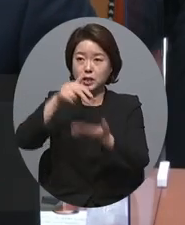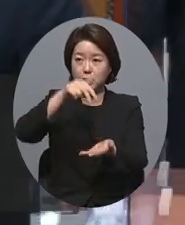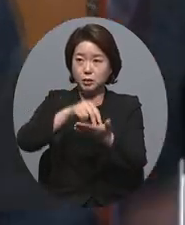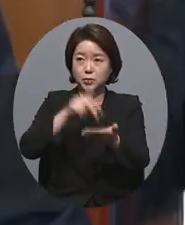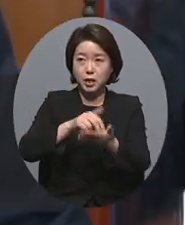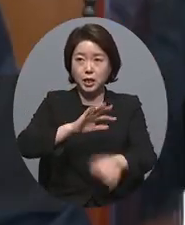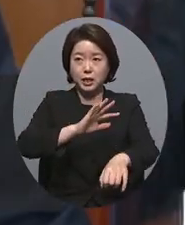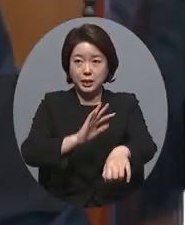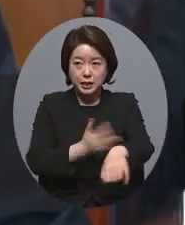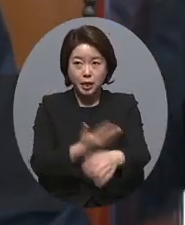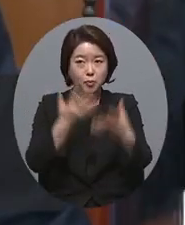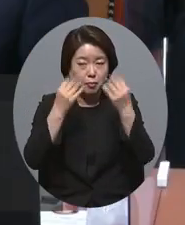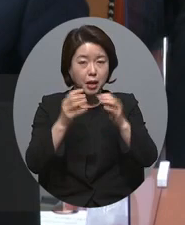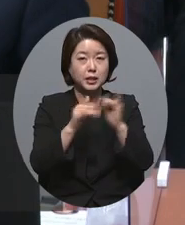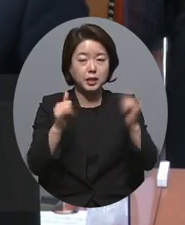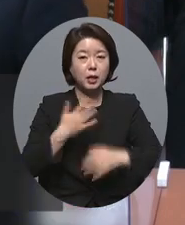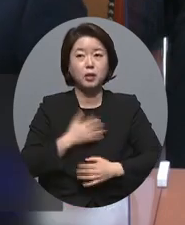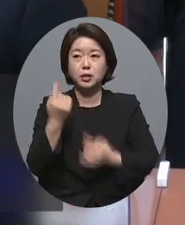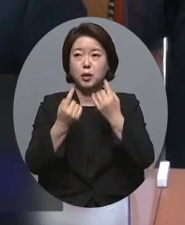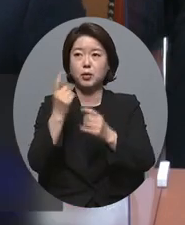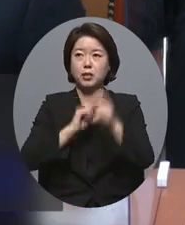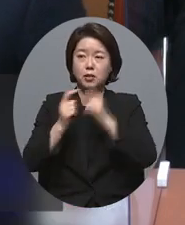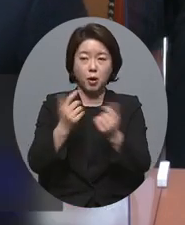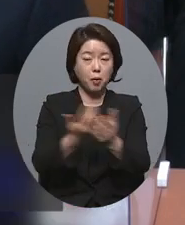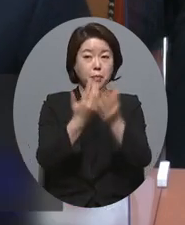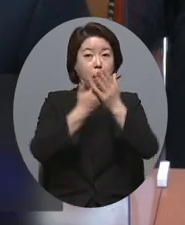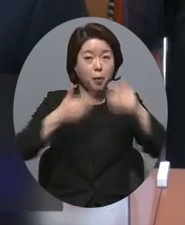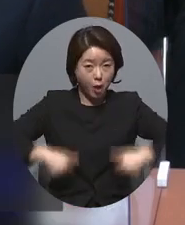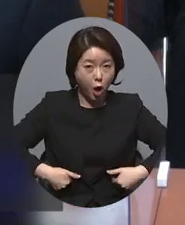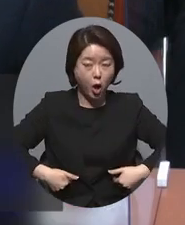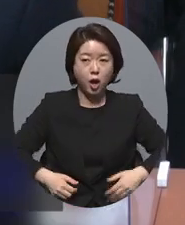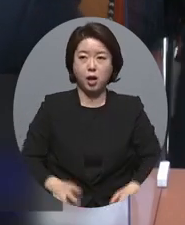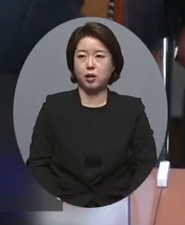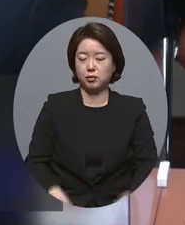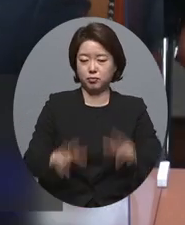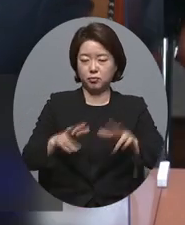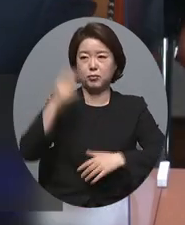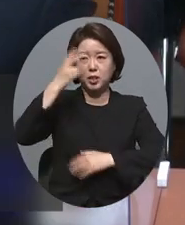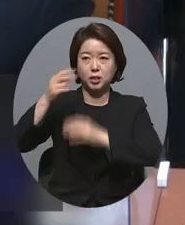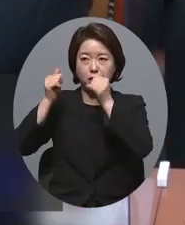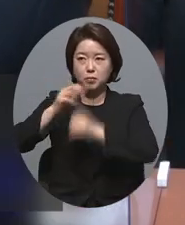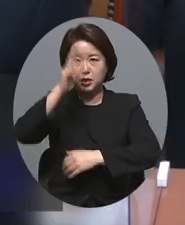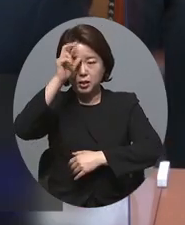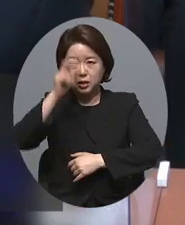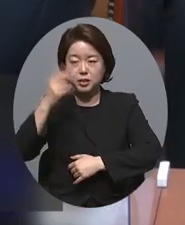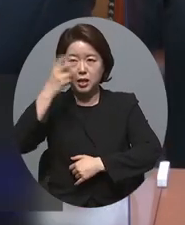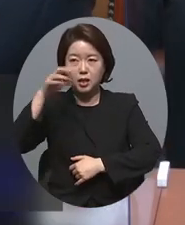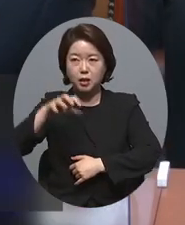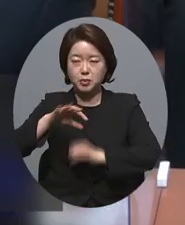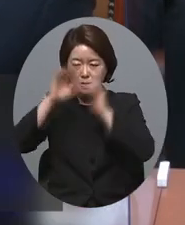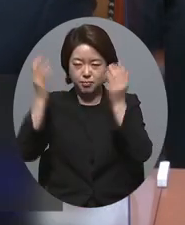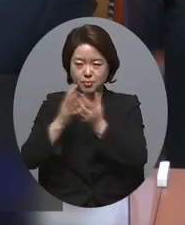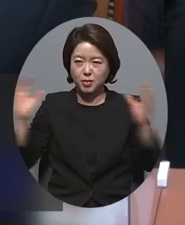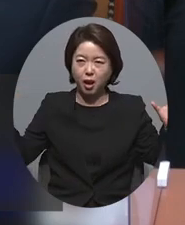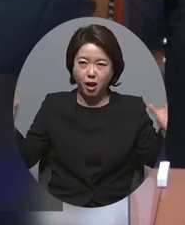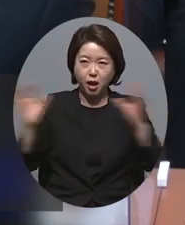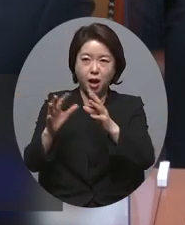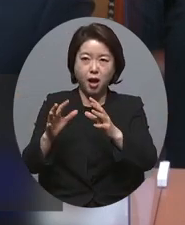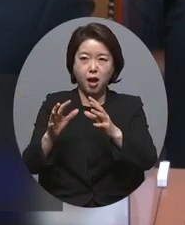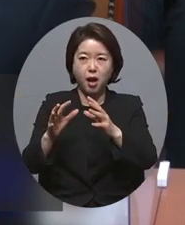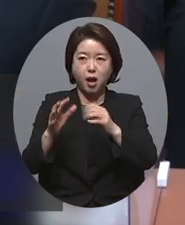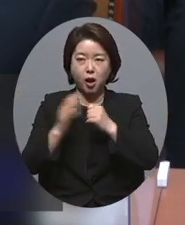나보다 발전해야 되지 않겠어. 지금이 검찰과 경찰과 감사원이 총출동된 전방위적인